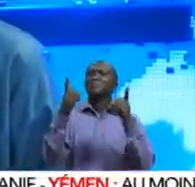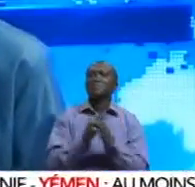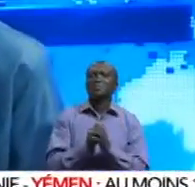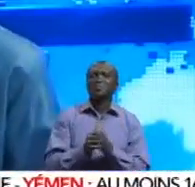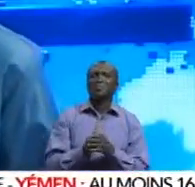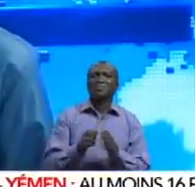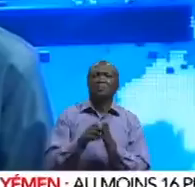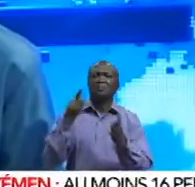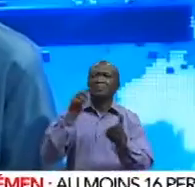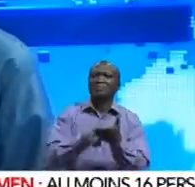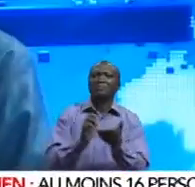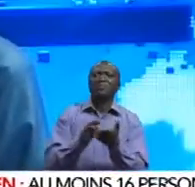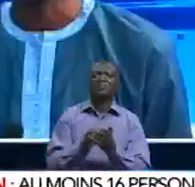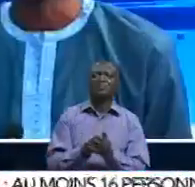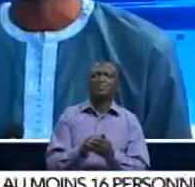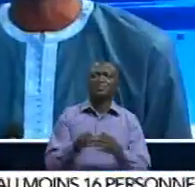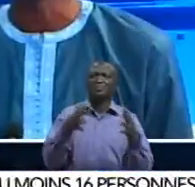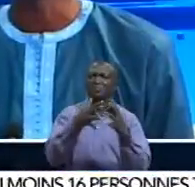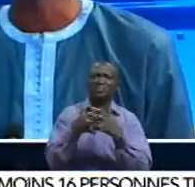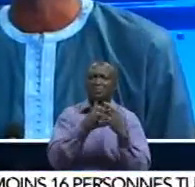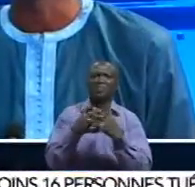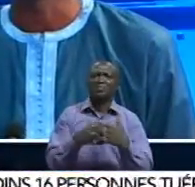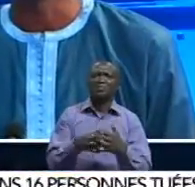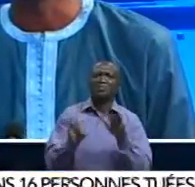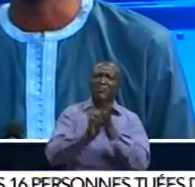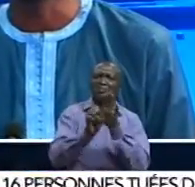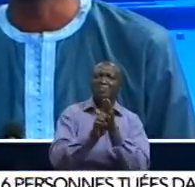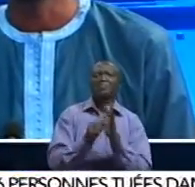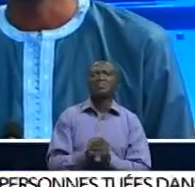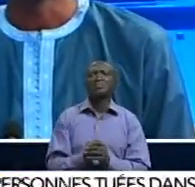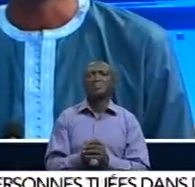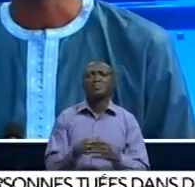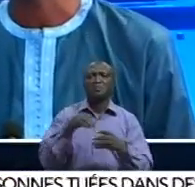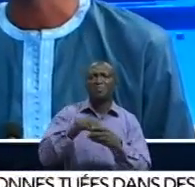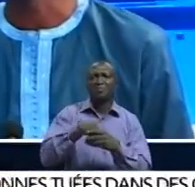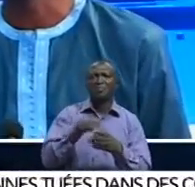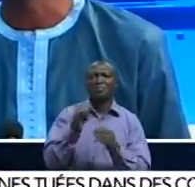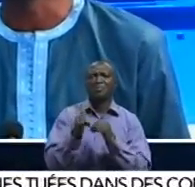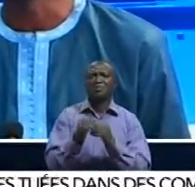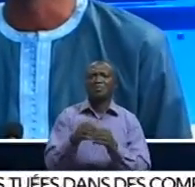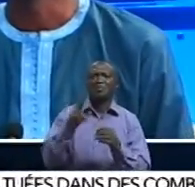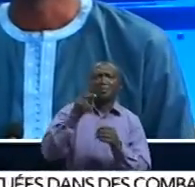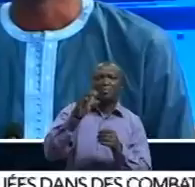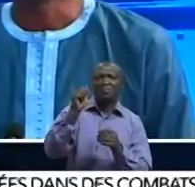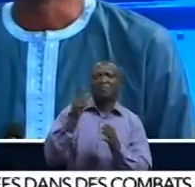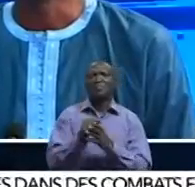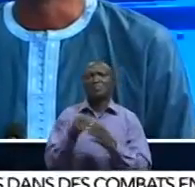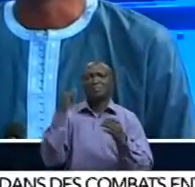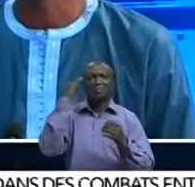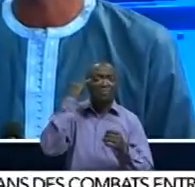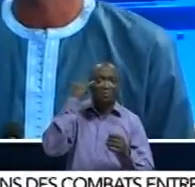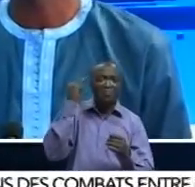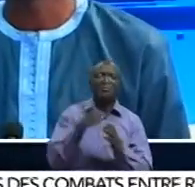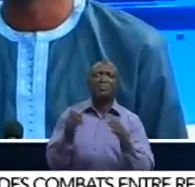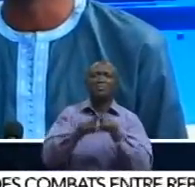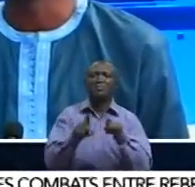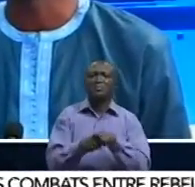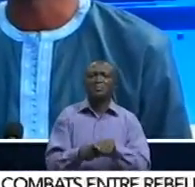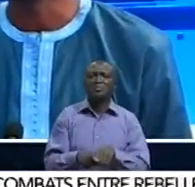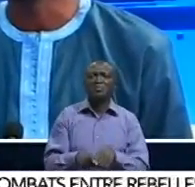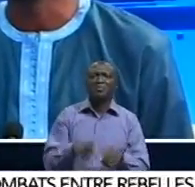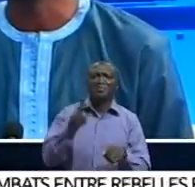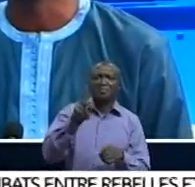exemples patant aux États-Unis l'honorable députéa dit tout à l'heure au Pakistan en Inde euh la peine